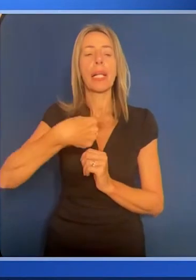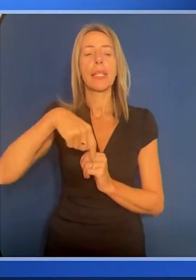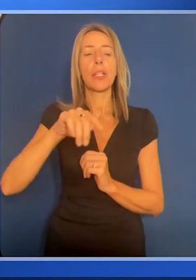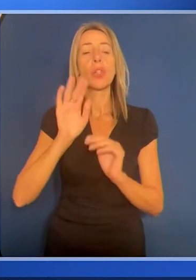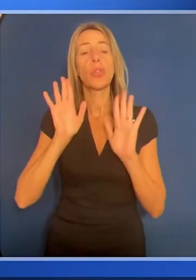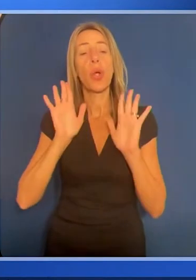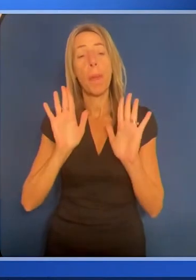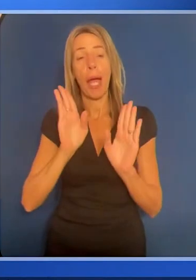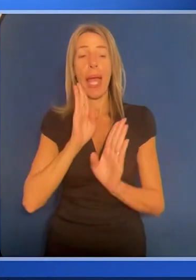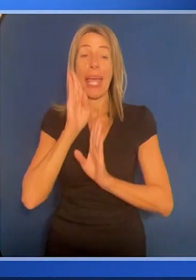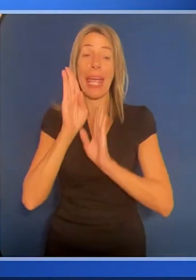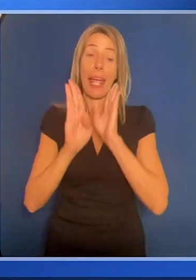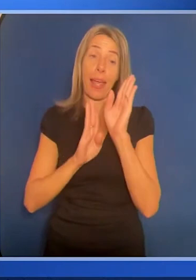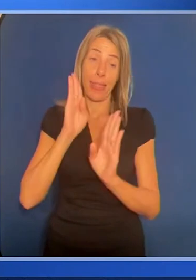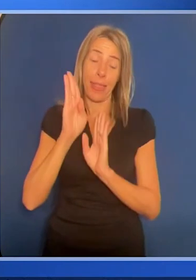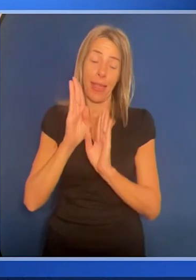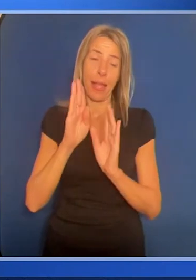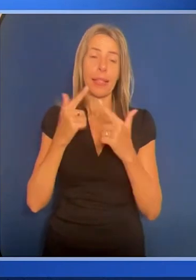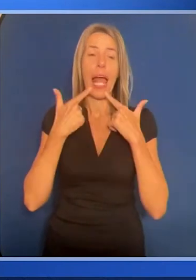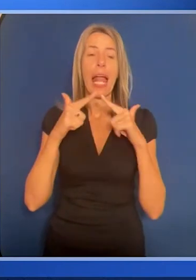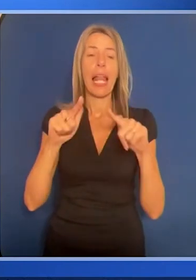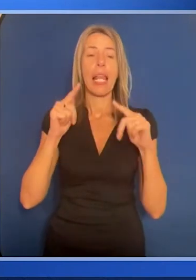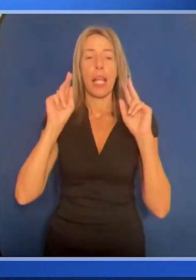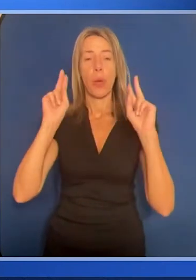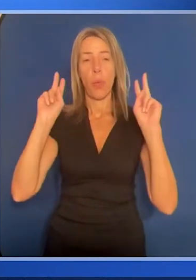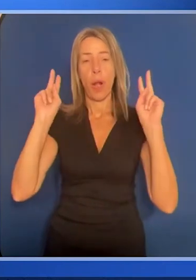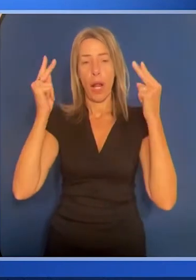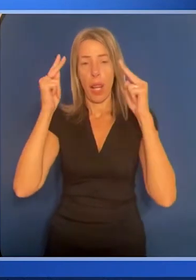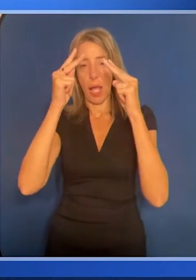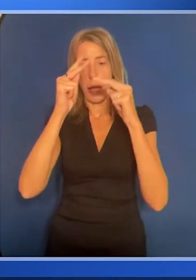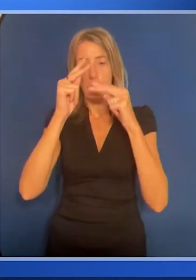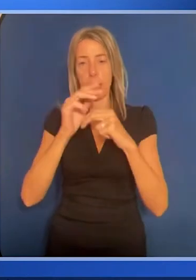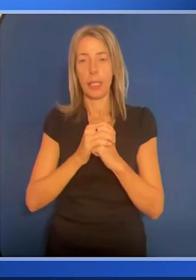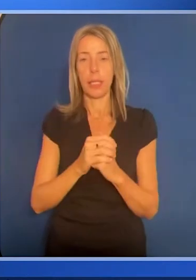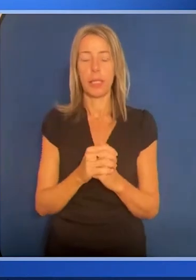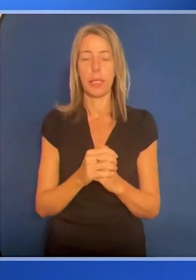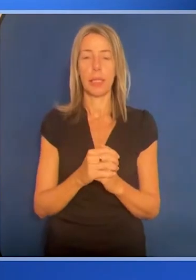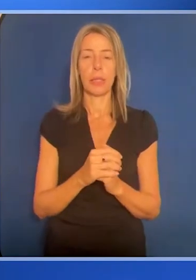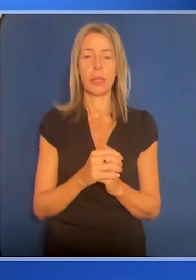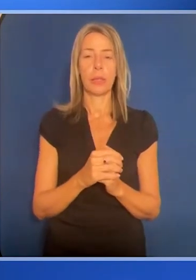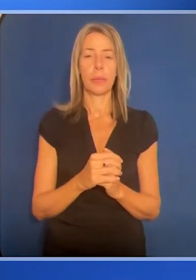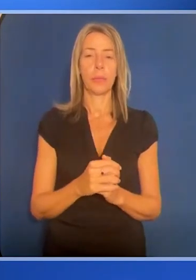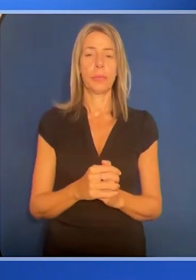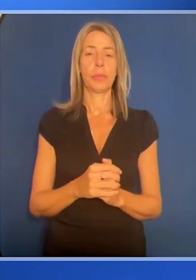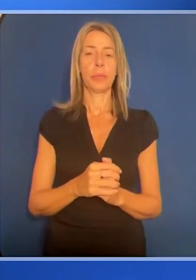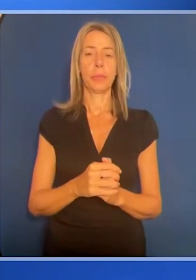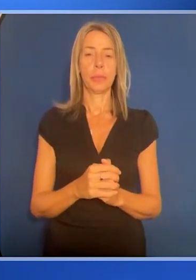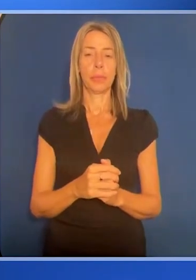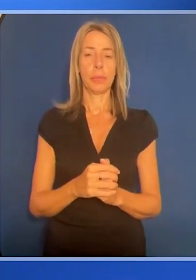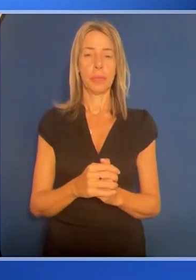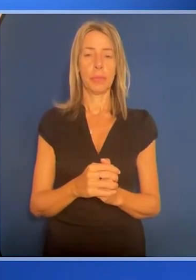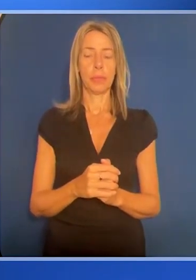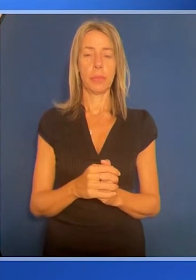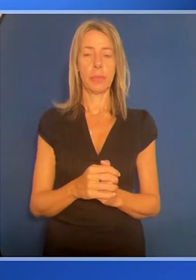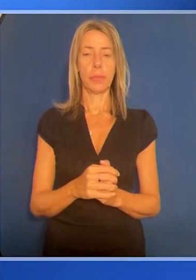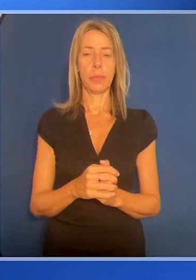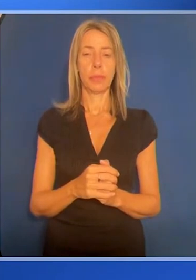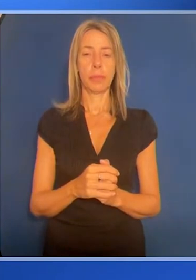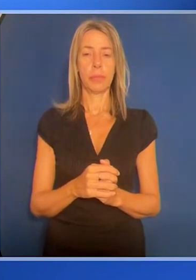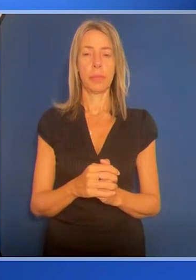اليوم على زيارته الرسوليه الى البرتغال في مناسبه اليوم العالمي للشبيبه وقال